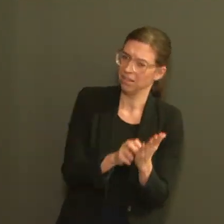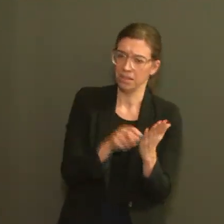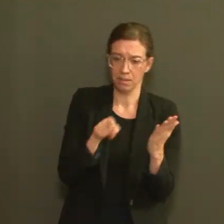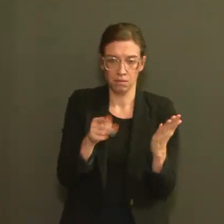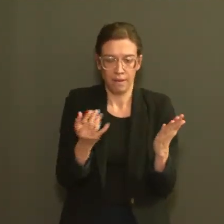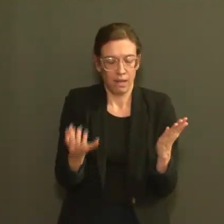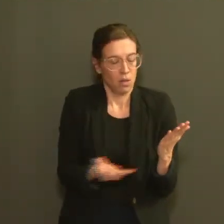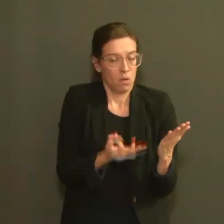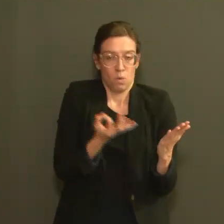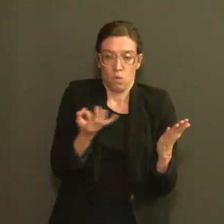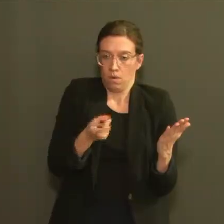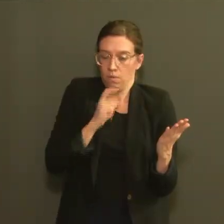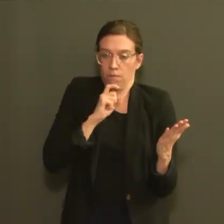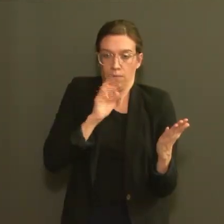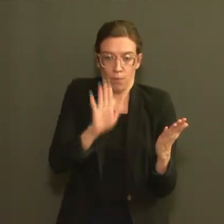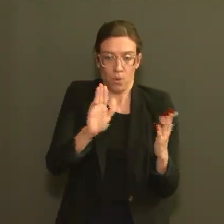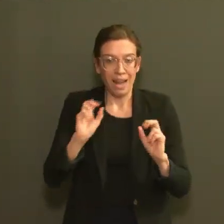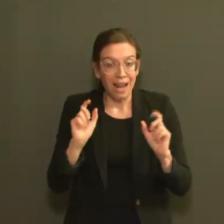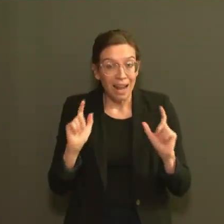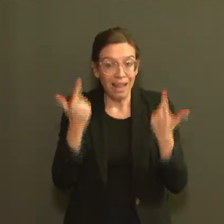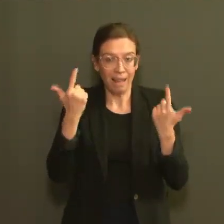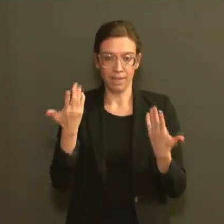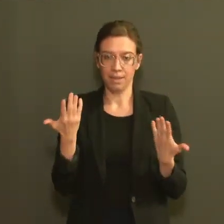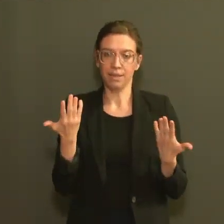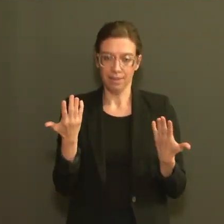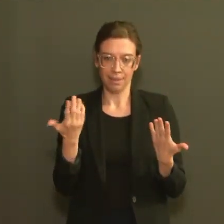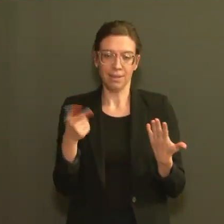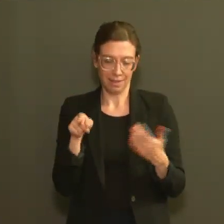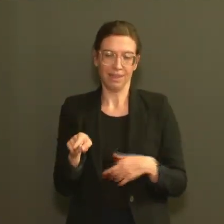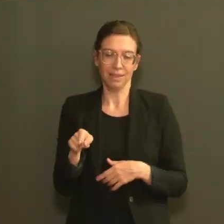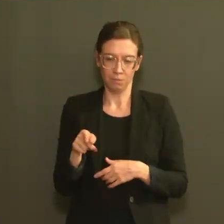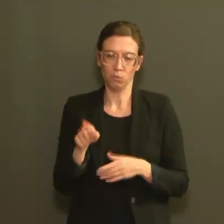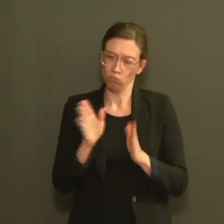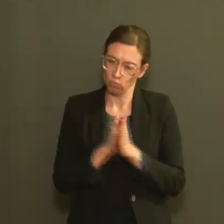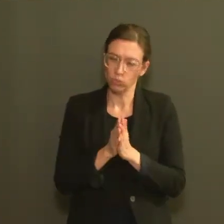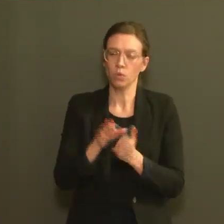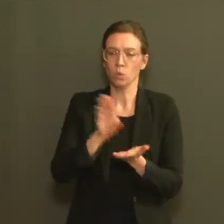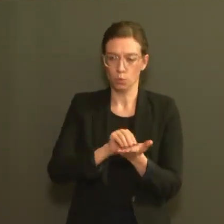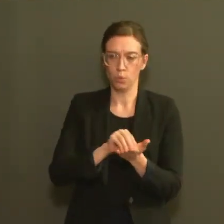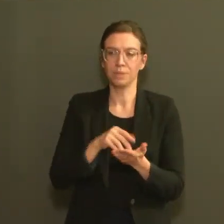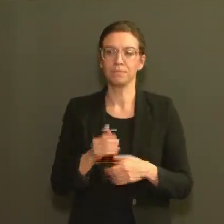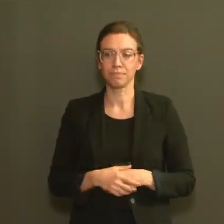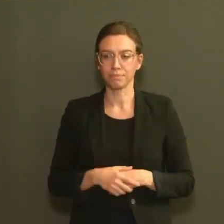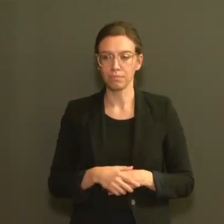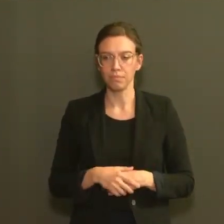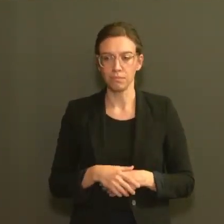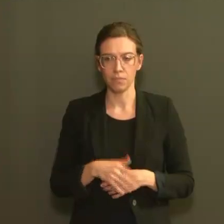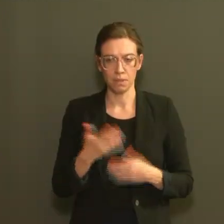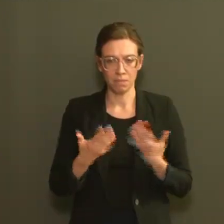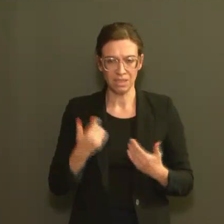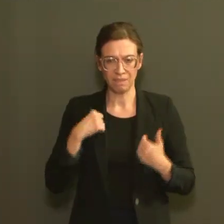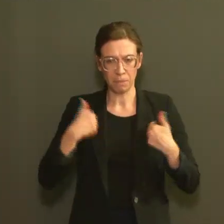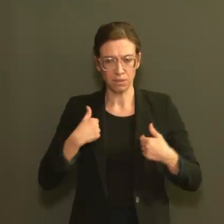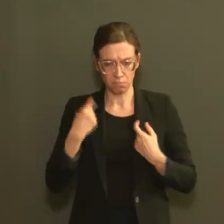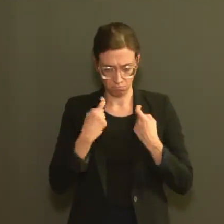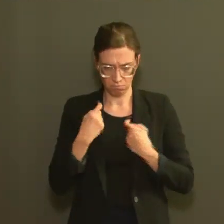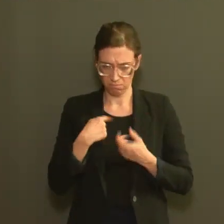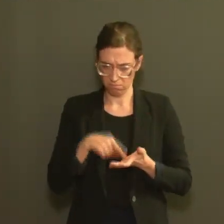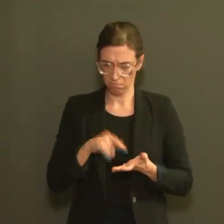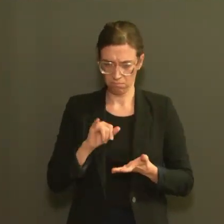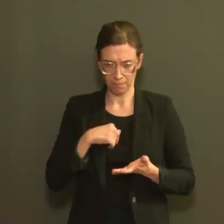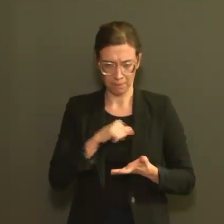Sommige mensen stellen zich vragen over de privacy en dat is een zeer terechte vraag. We kunnen jullie echter geruststellen.